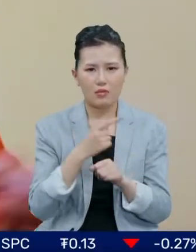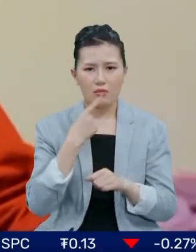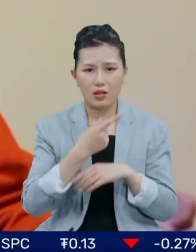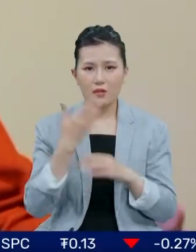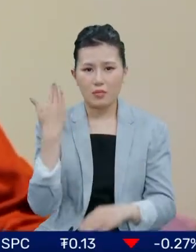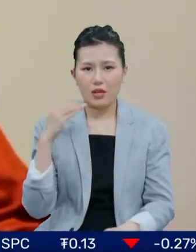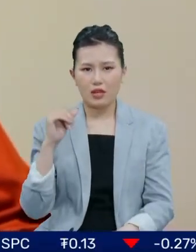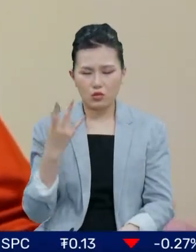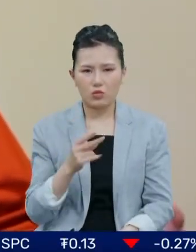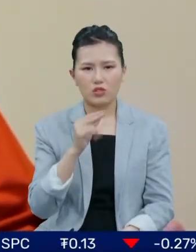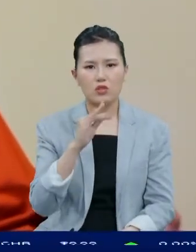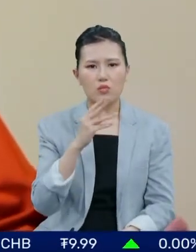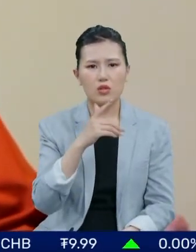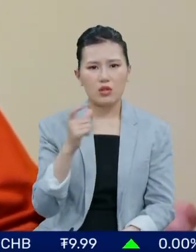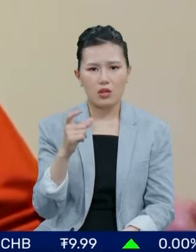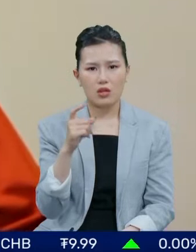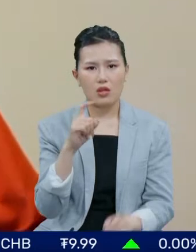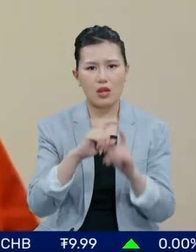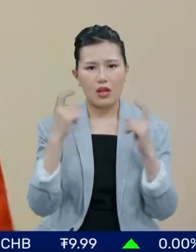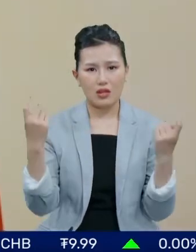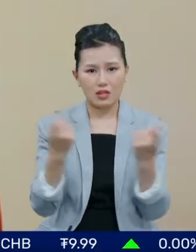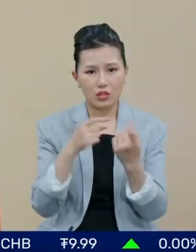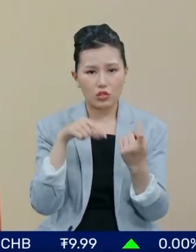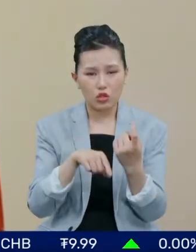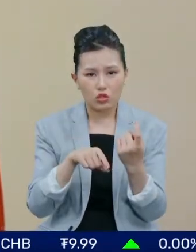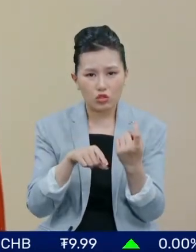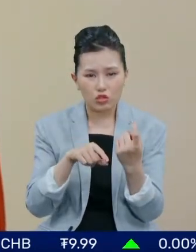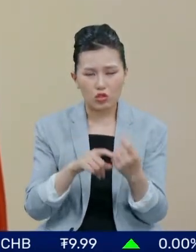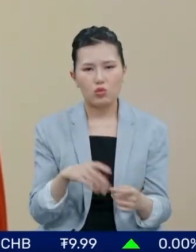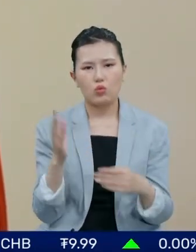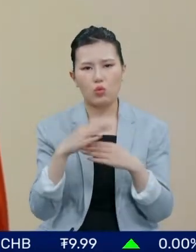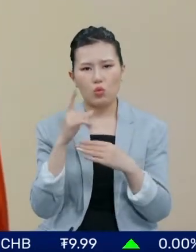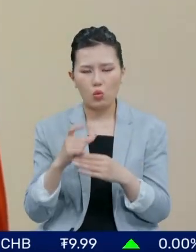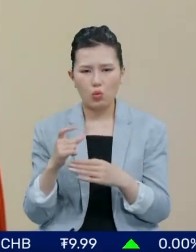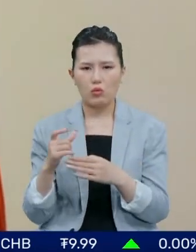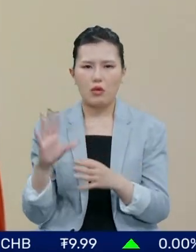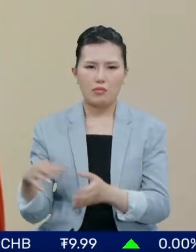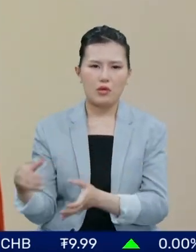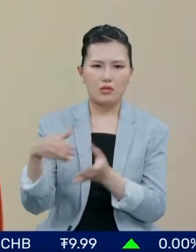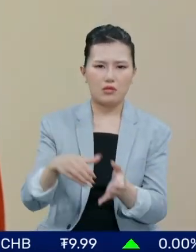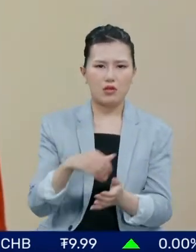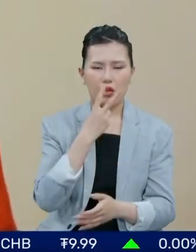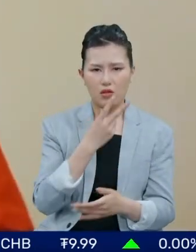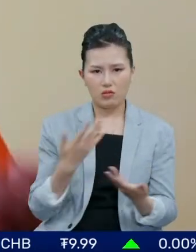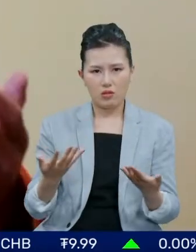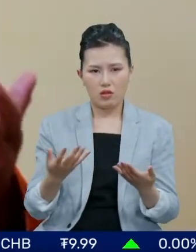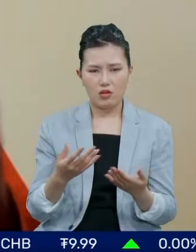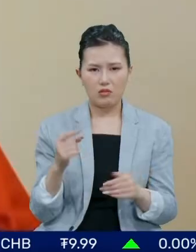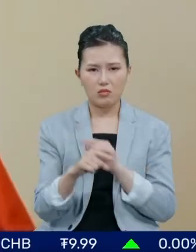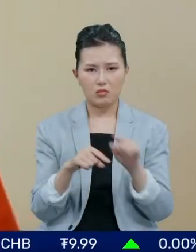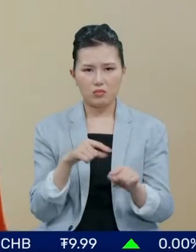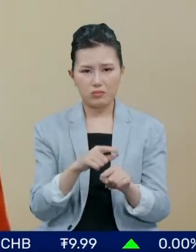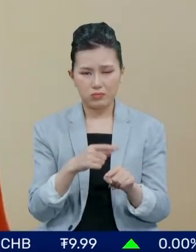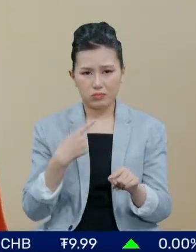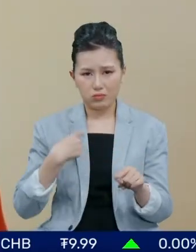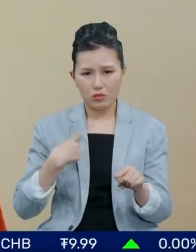одоо хашаан дотор одоо өгцөн хүний цогц мөхт заавч хийсэн залуучууд өглөө өнөөдөр тагнуулын юмхи газараа ажлыг хийж байна. А тэгэнгүүт өнөөдөр би